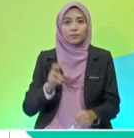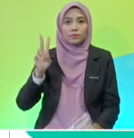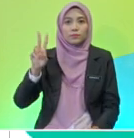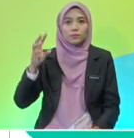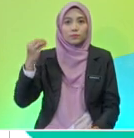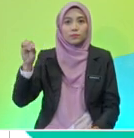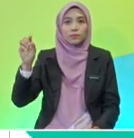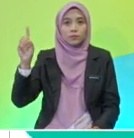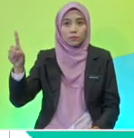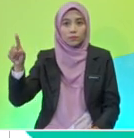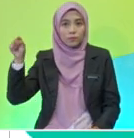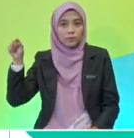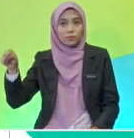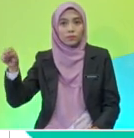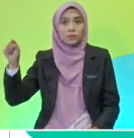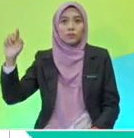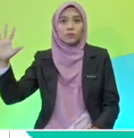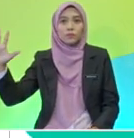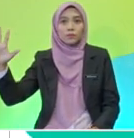214 542